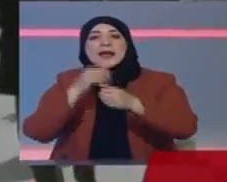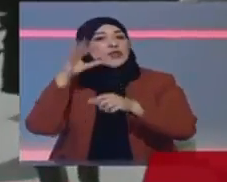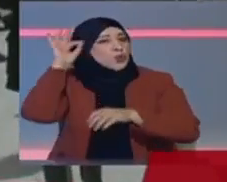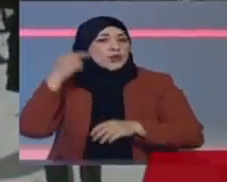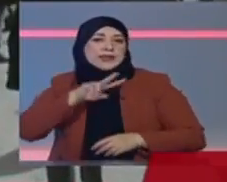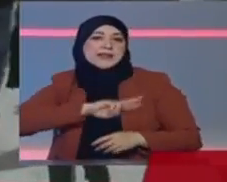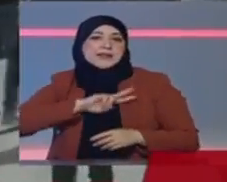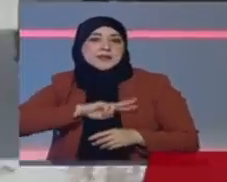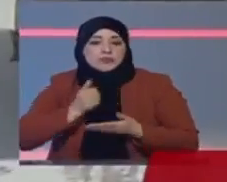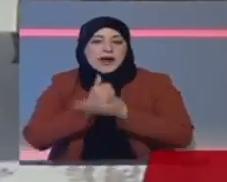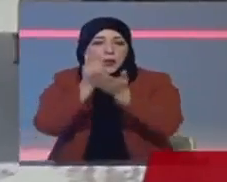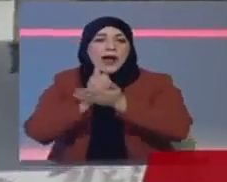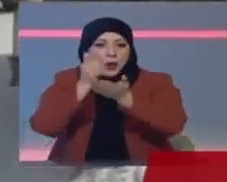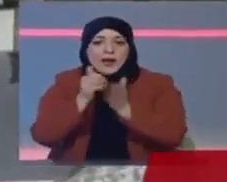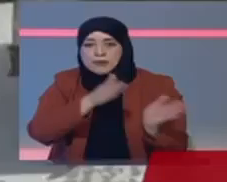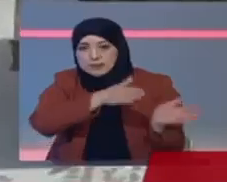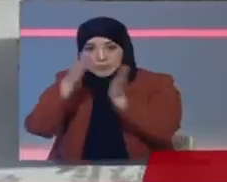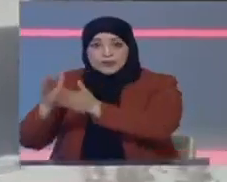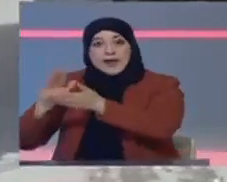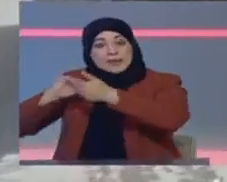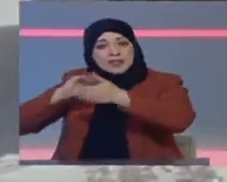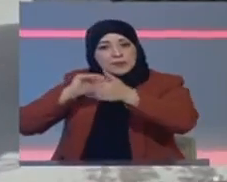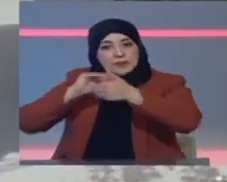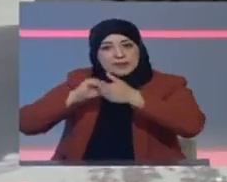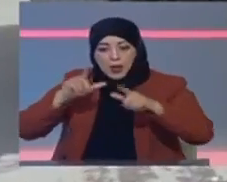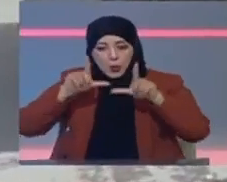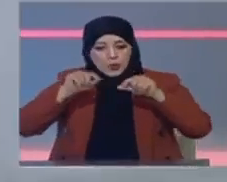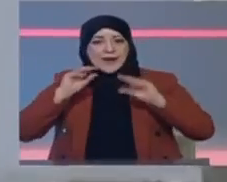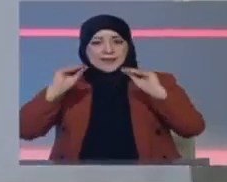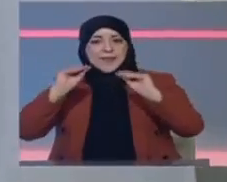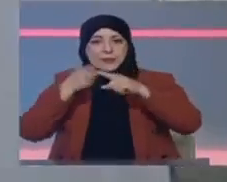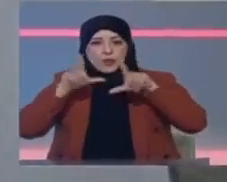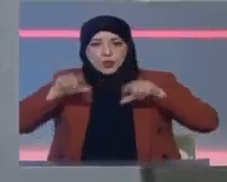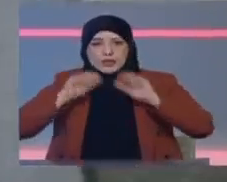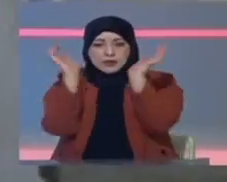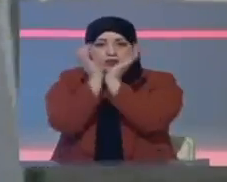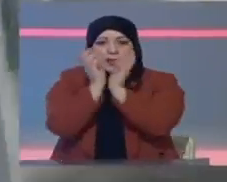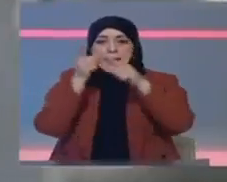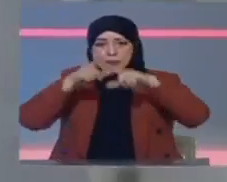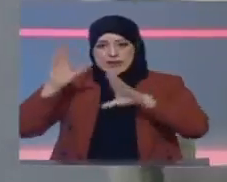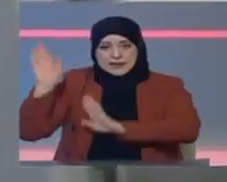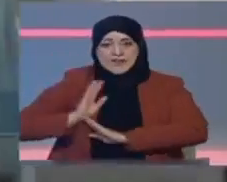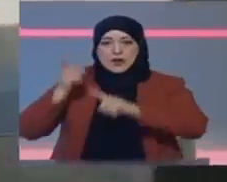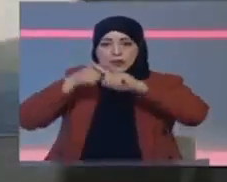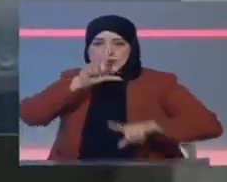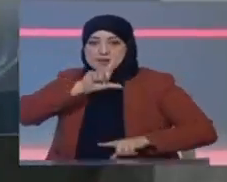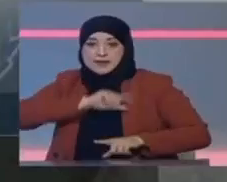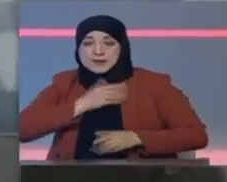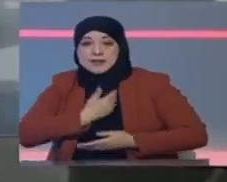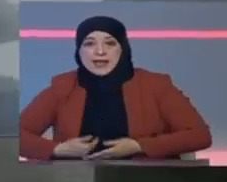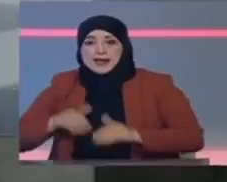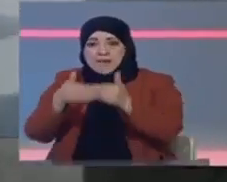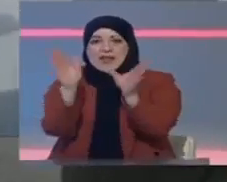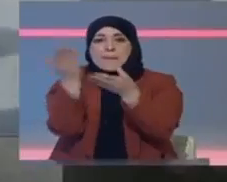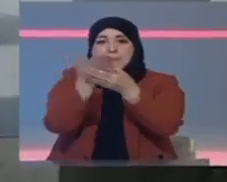من جهه اخرى وبالتنسيق بين وزاره التربيه والشؤون الاجتماعيه والدفاع والداخليه قرارا فتحه